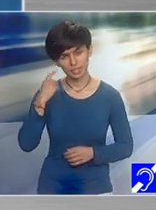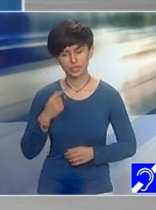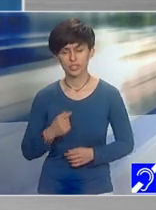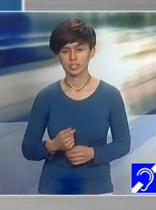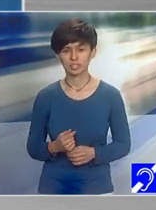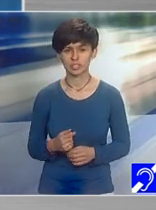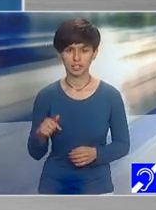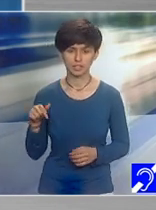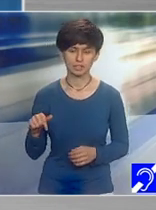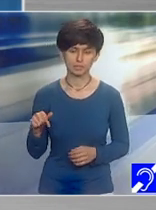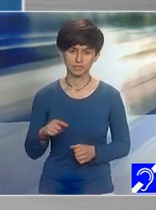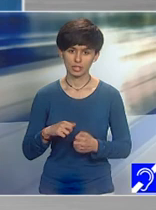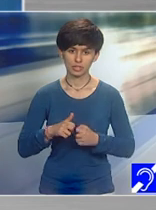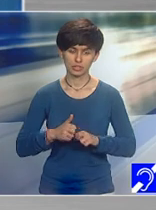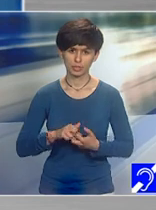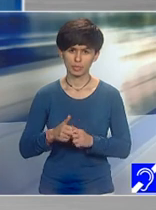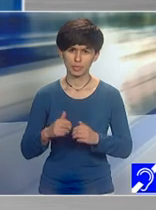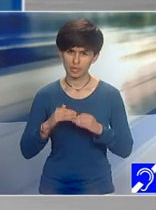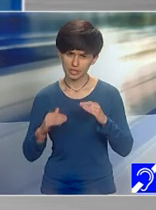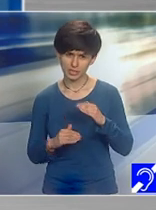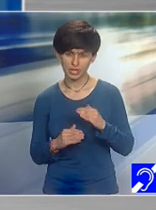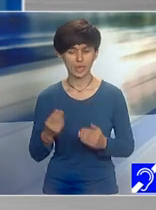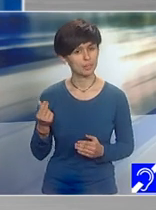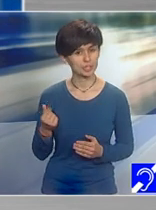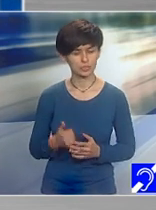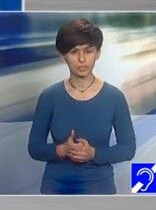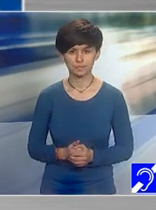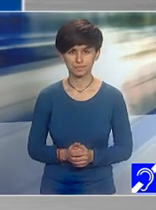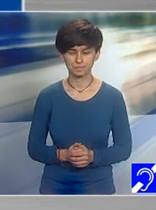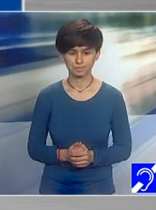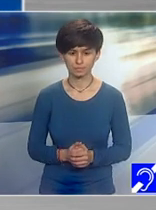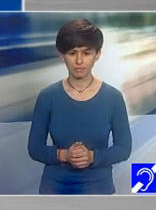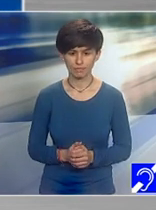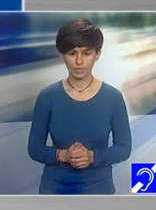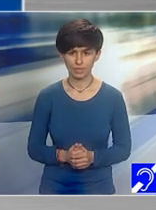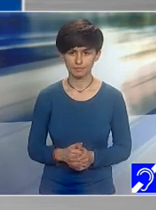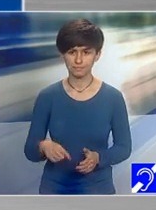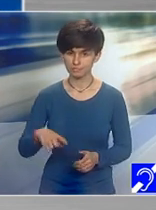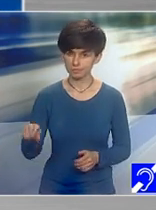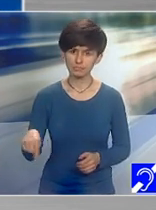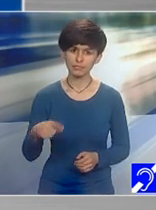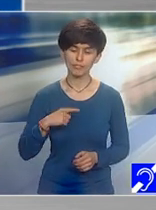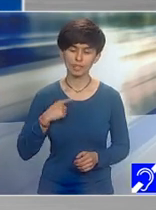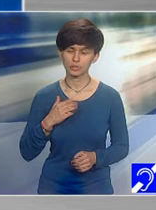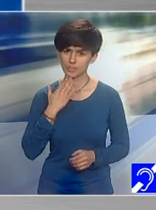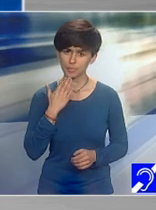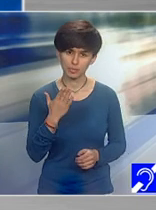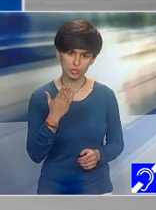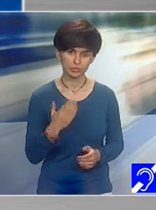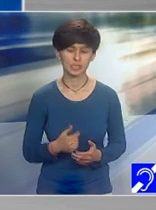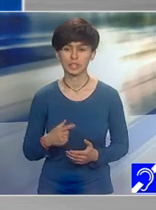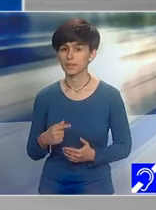în calcul această problemă, adică scăderea tarifelor. Chiar dacă nu au fost cele inițiale, totuși suntem mulțumiți că măcar s-a revenit cât de